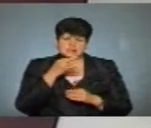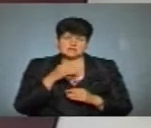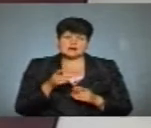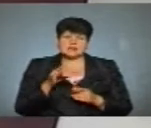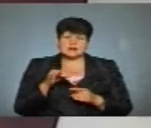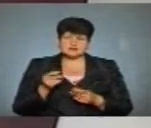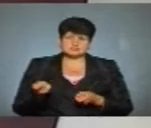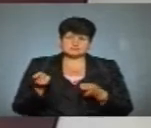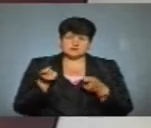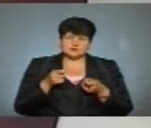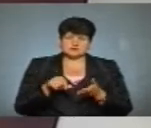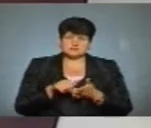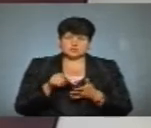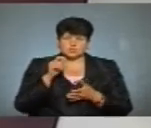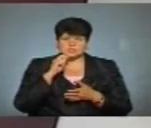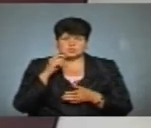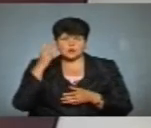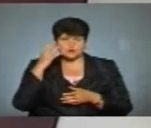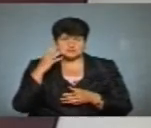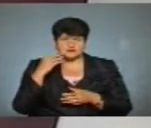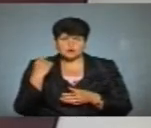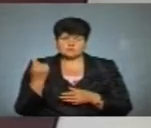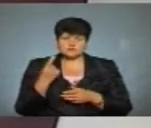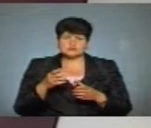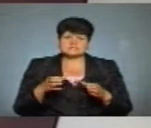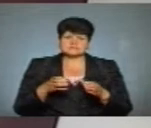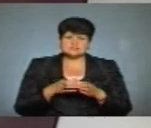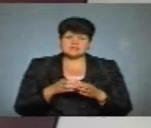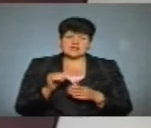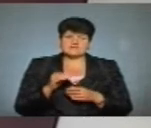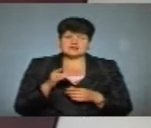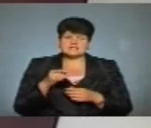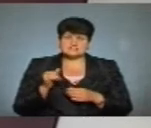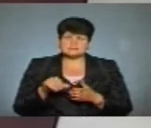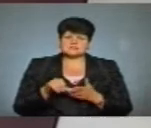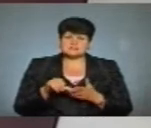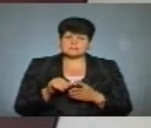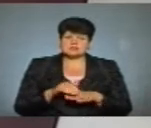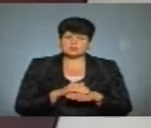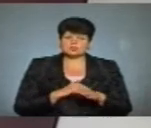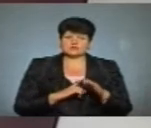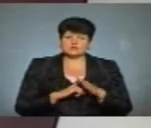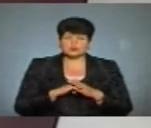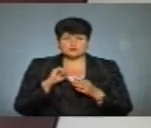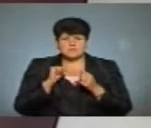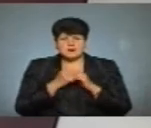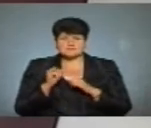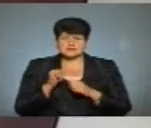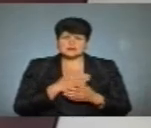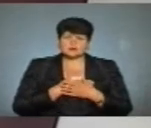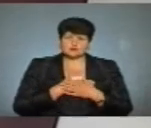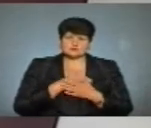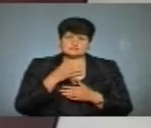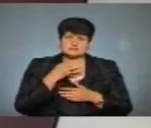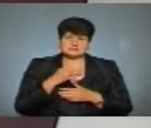представники Тернопільського осередку українського козацтва, обласної спілки ветеранів Афганістану і представники благодійного фонду «Пам'ять і любов», розповів